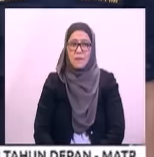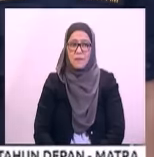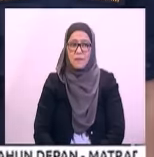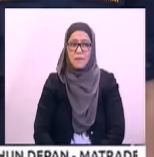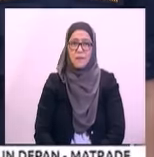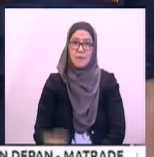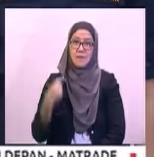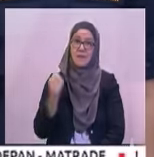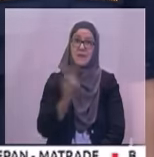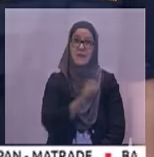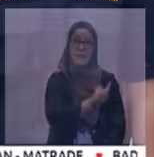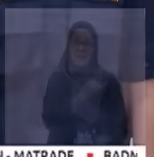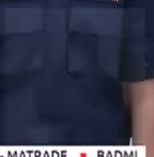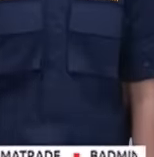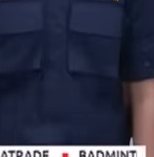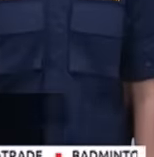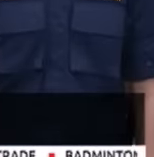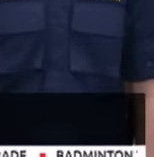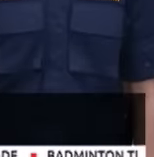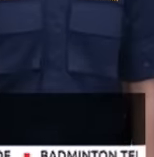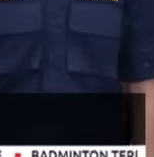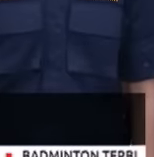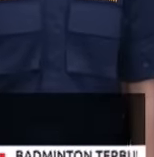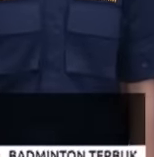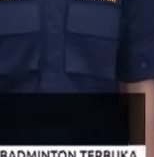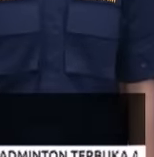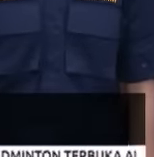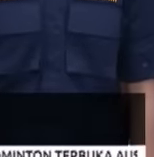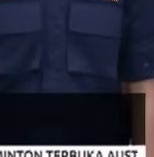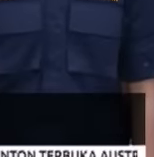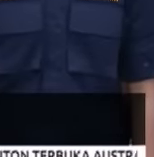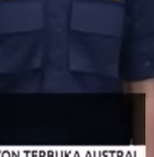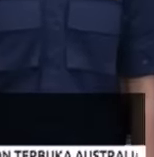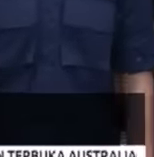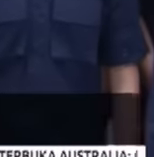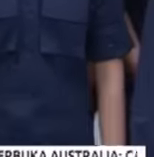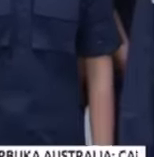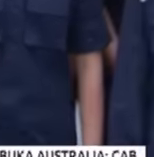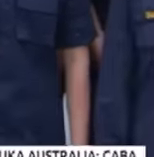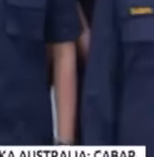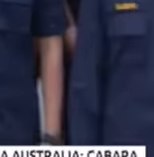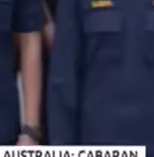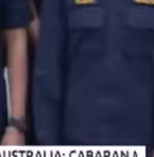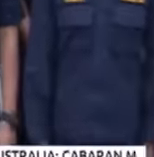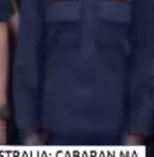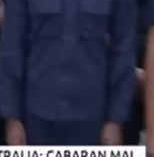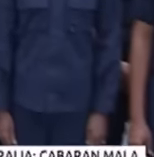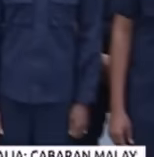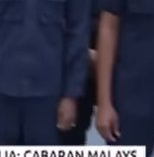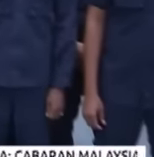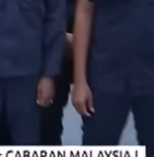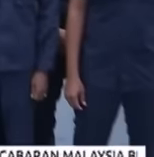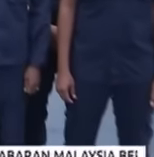Kami dari Maritim Malaysia, KM Malin, mengucapkan selamat hari.